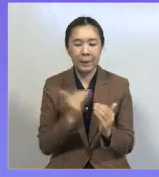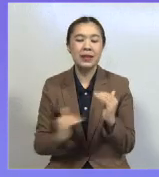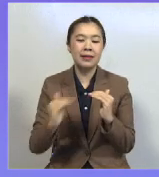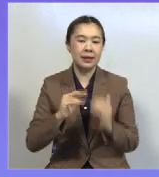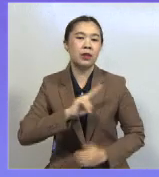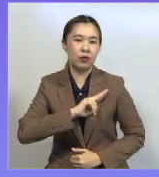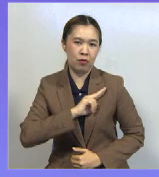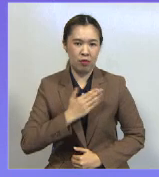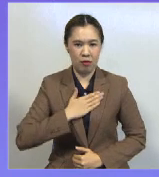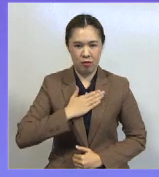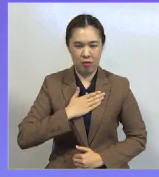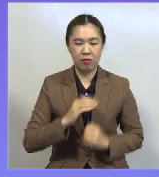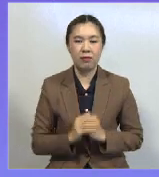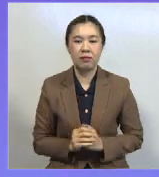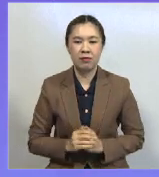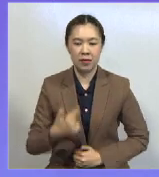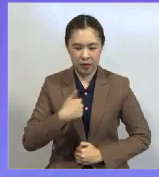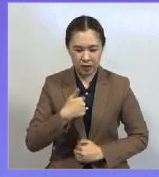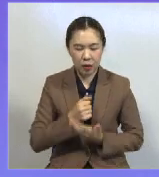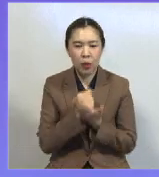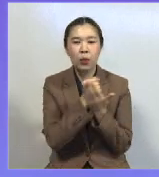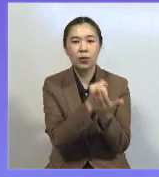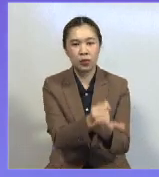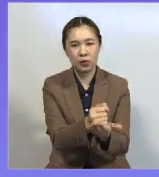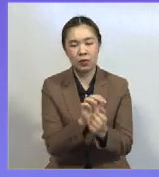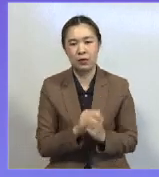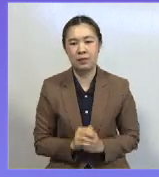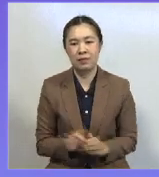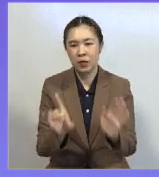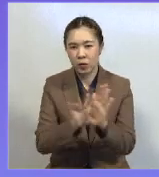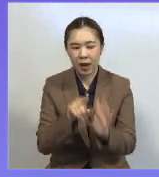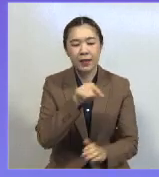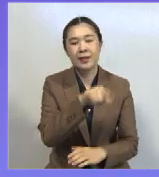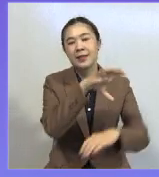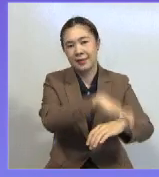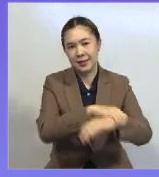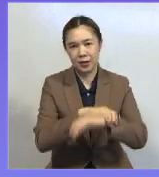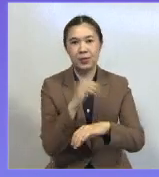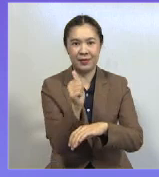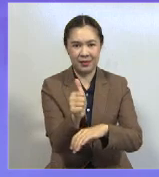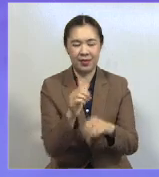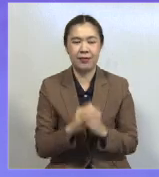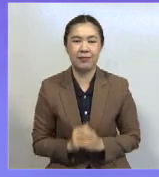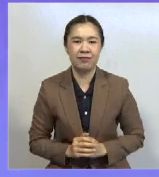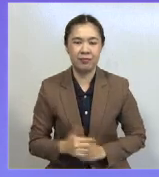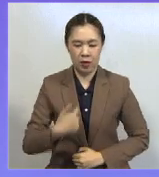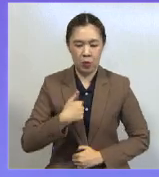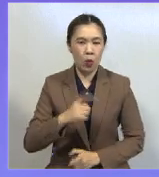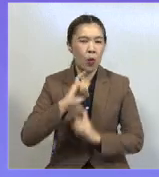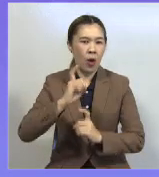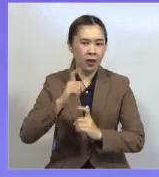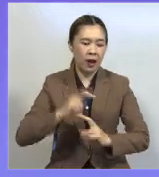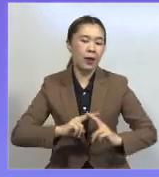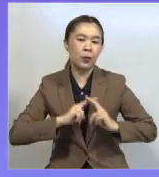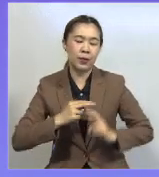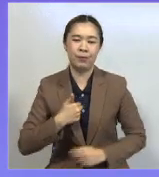เสรีภาพของตัวเขาเพราะว่าก็เป็นพลเมืองดีที่เป็นคนแจ้งเบาะแสท้ายที่สุดก็จับกุมได้ ใช่แล้วเพื่อความปลอดภัยด้วยเพื่อความเป็นส่วนตั